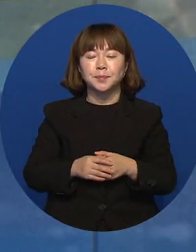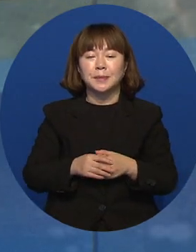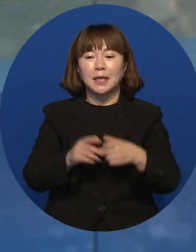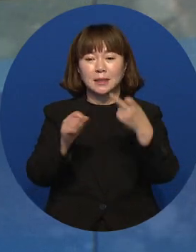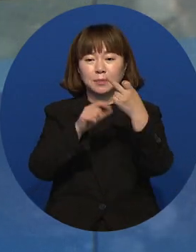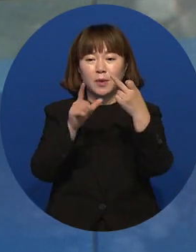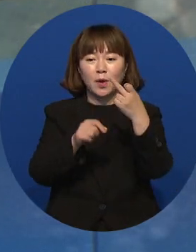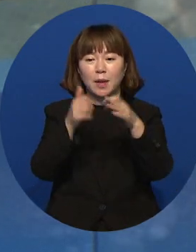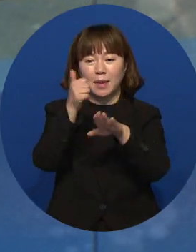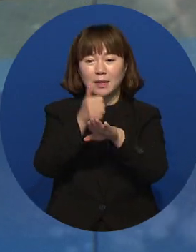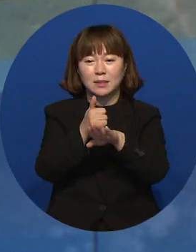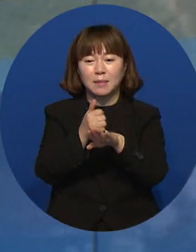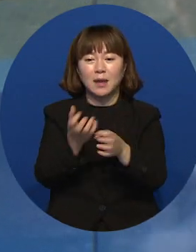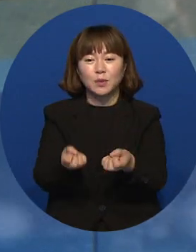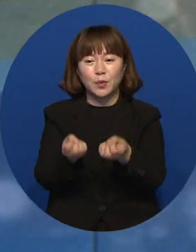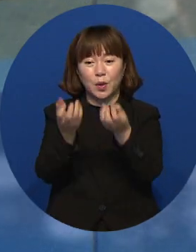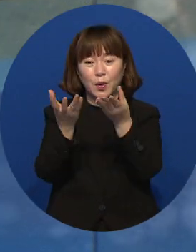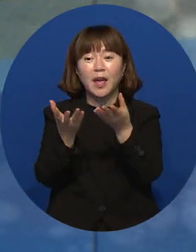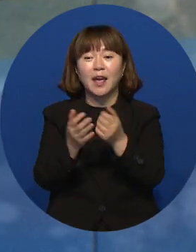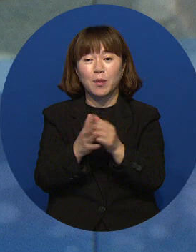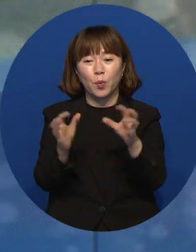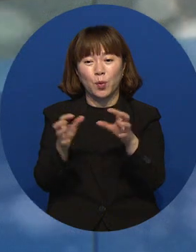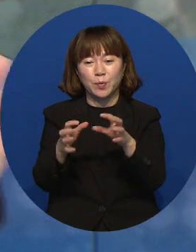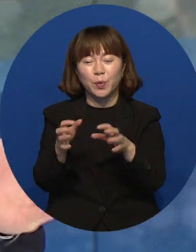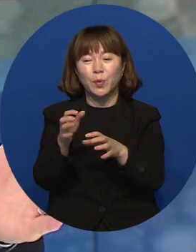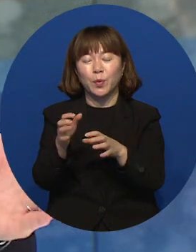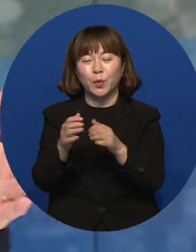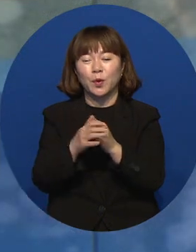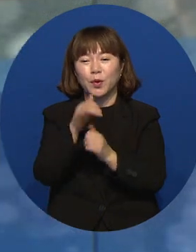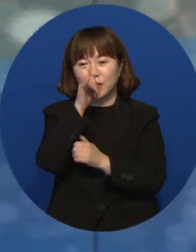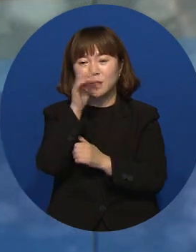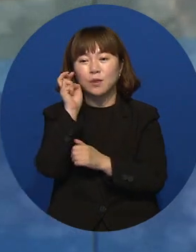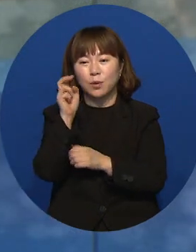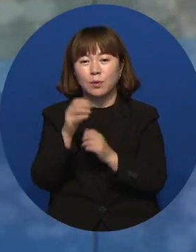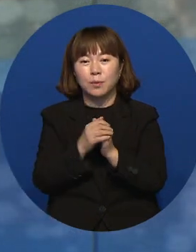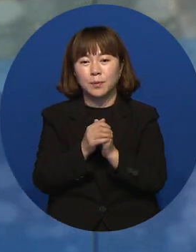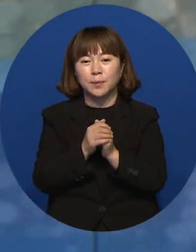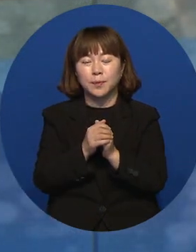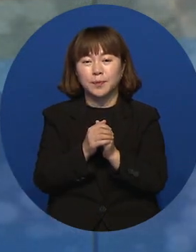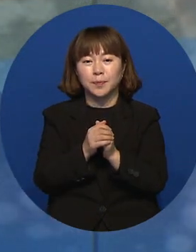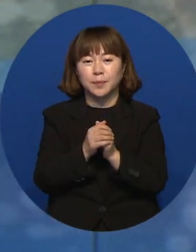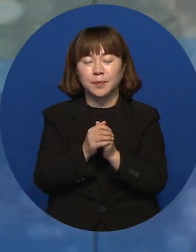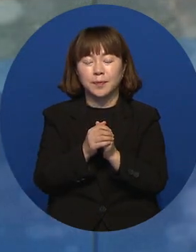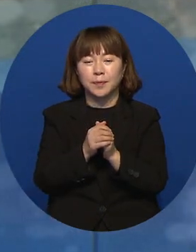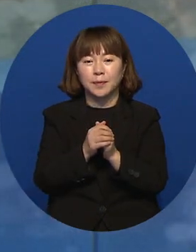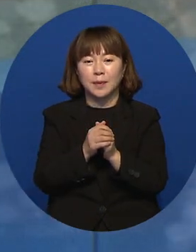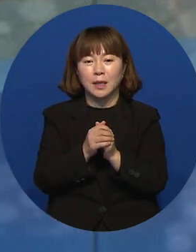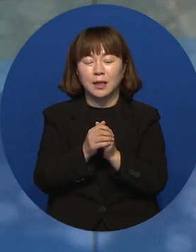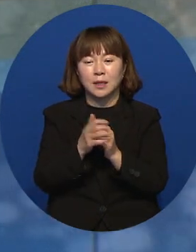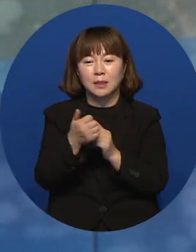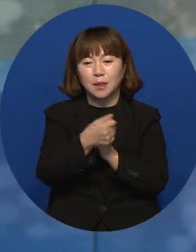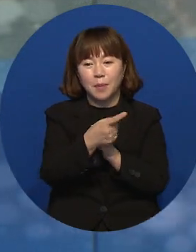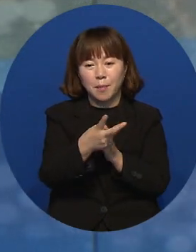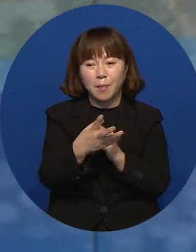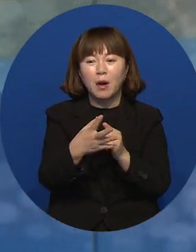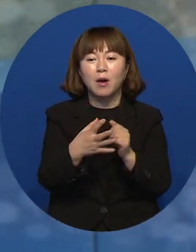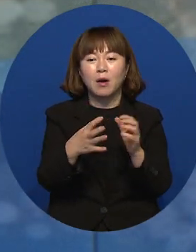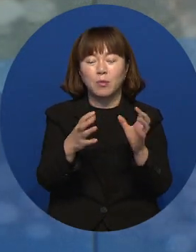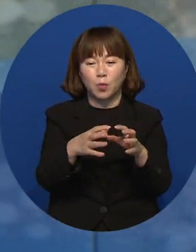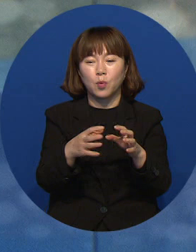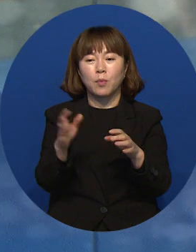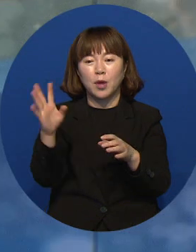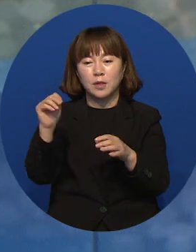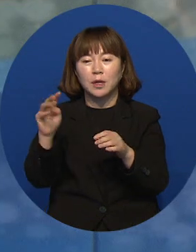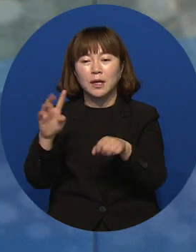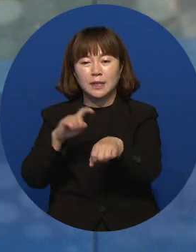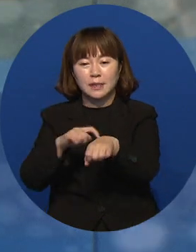슬슬 뭐 연락이 오기도 하고 그러는데 기존에 쓰던거 보다는 몇명이 몇 시까지 이렇게 모인 다 가마 있어서 많이 파악을 하셨을 것